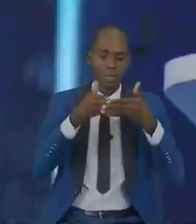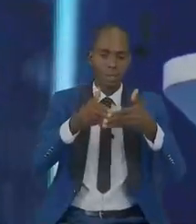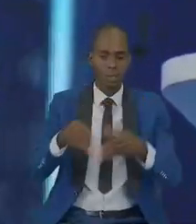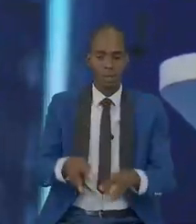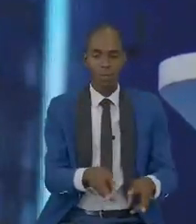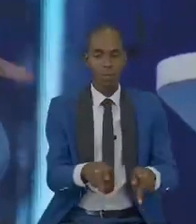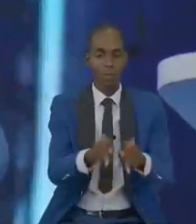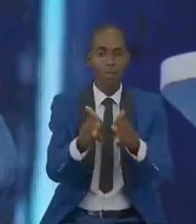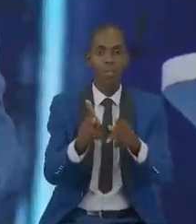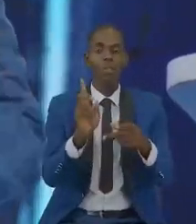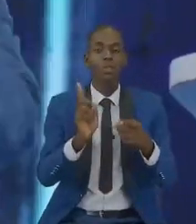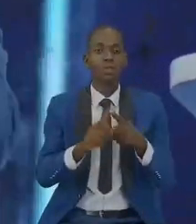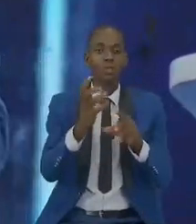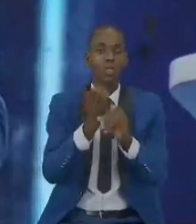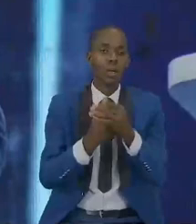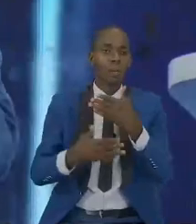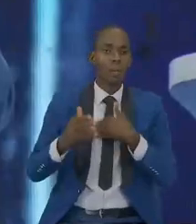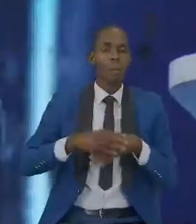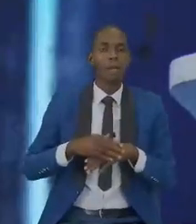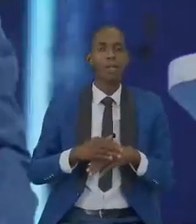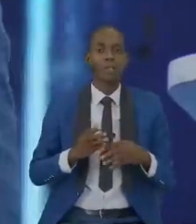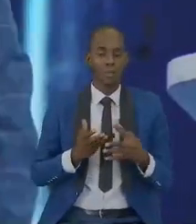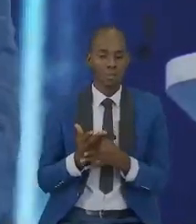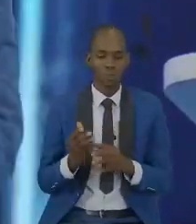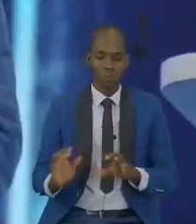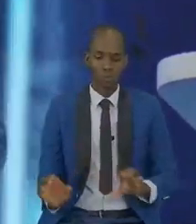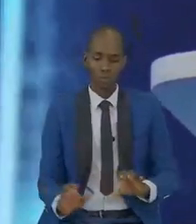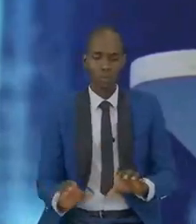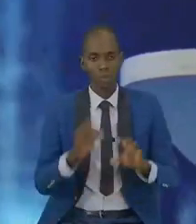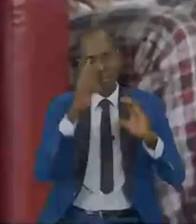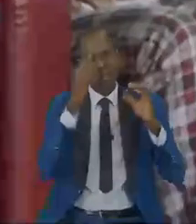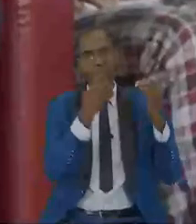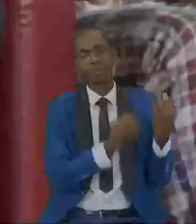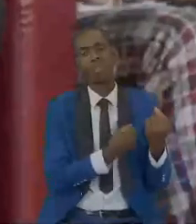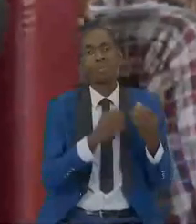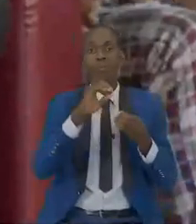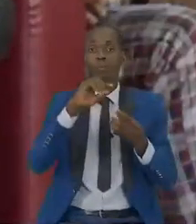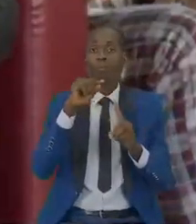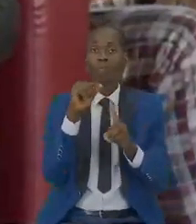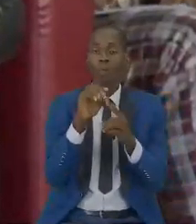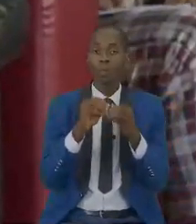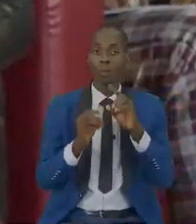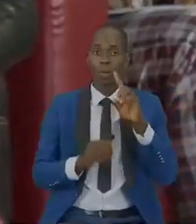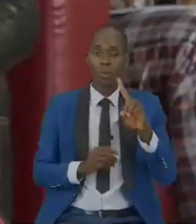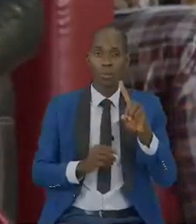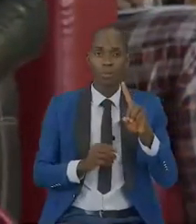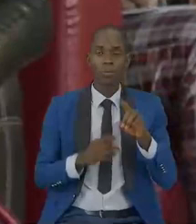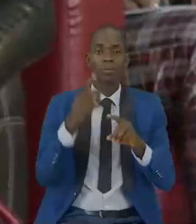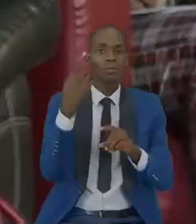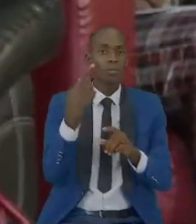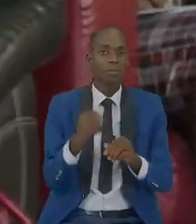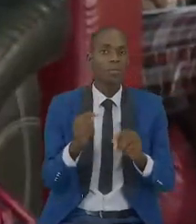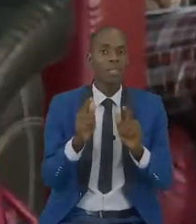Tout-Puissant. La voie guidée à la guérison à travers la foi active.